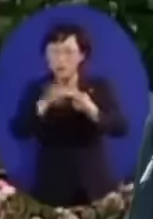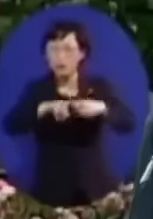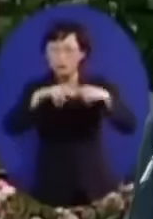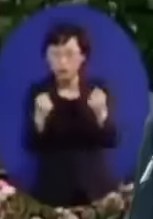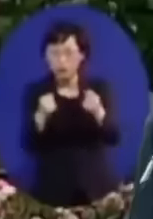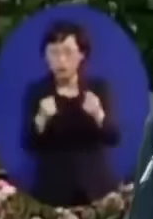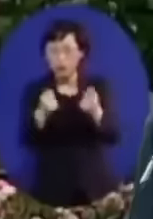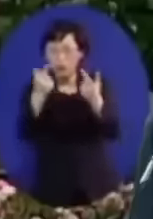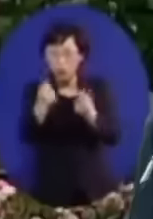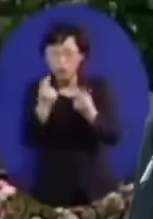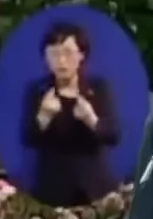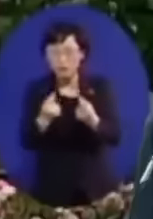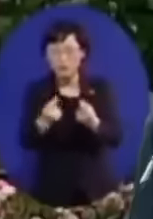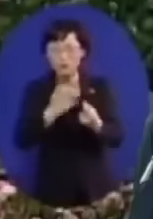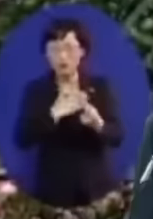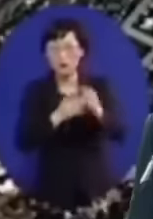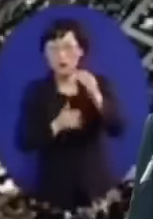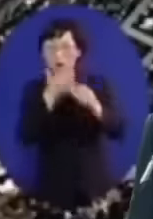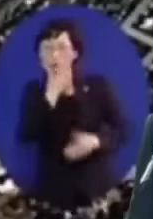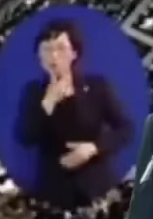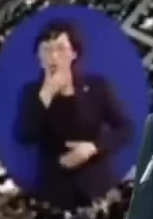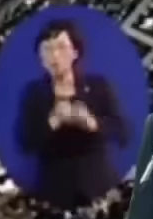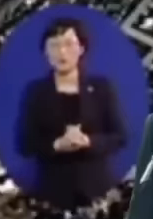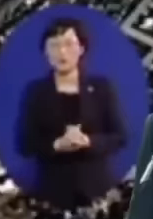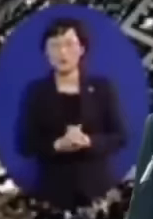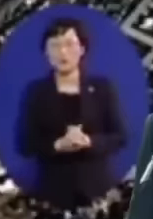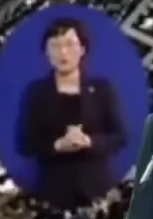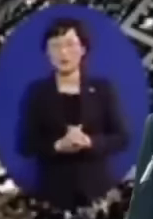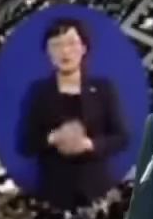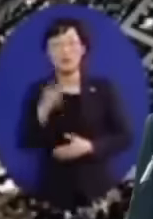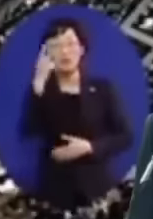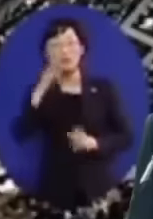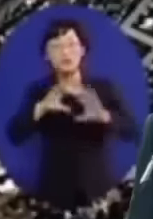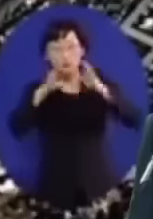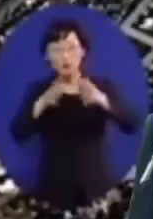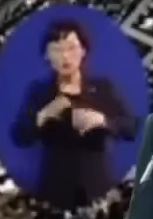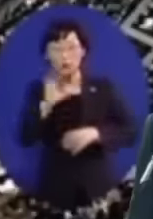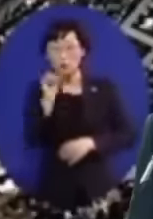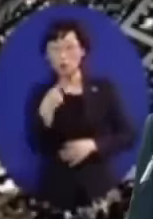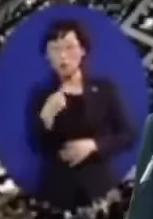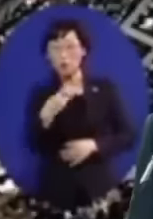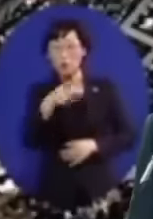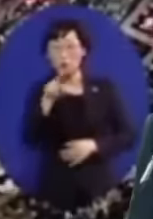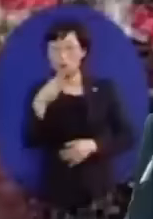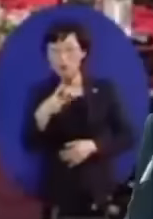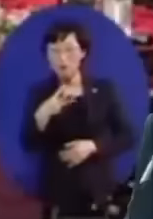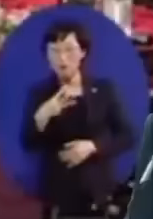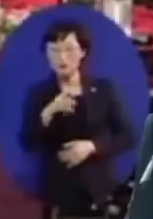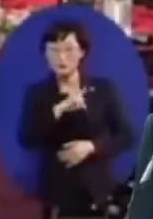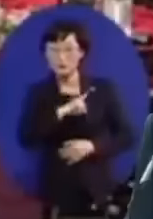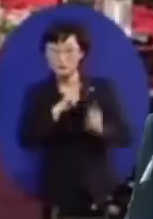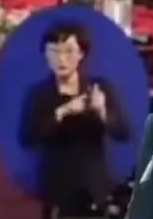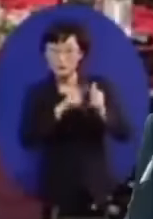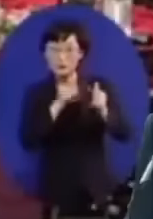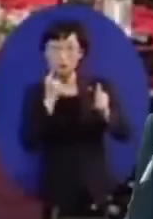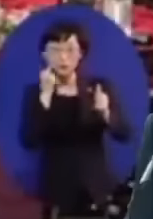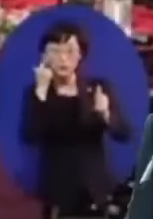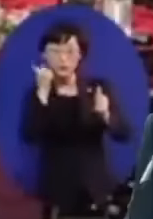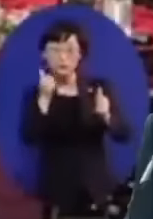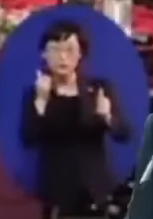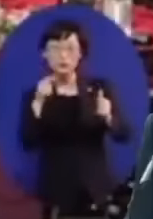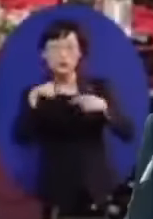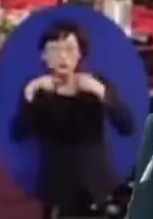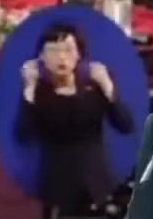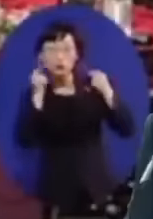내게는 행복과 성공이 있었다는 것입니다. 미국의 오랄 로버트 목사님은 저하고 아주 가까운 친구 목사님이었는데